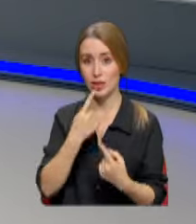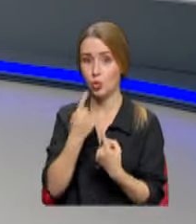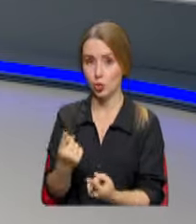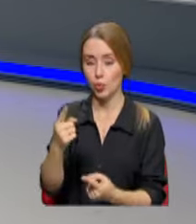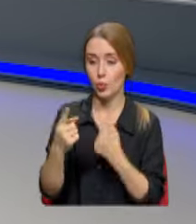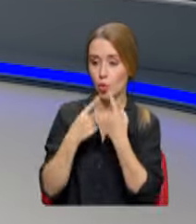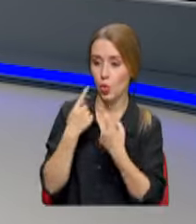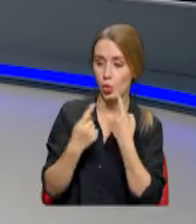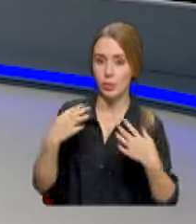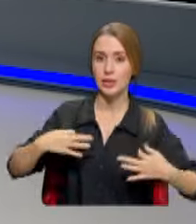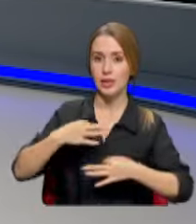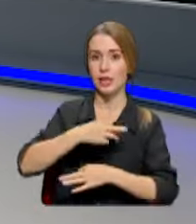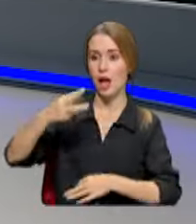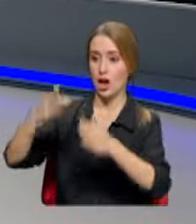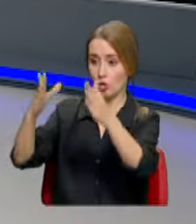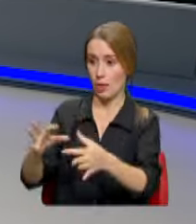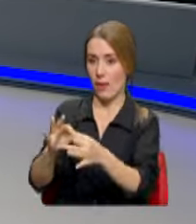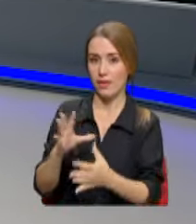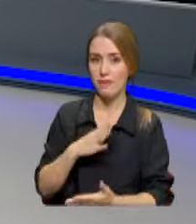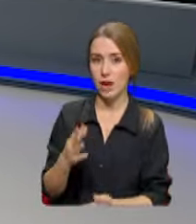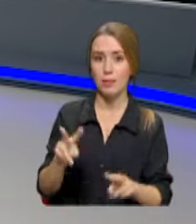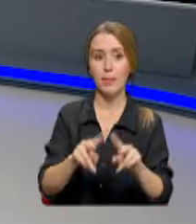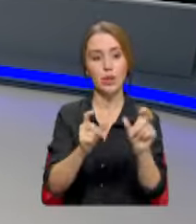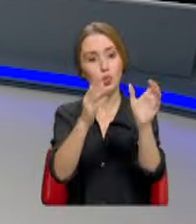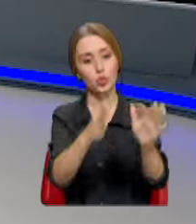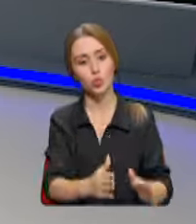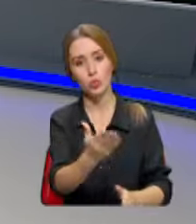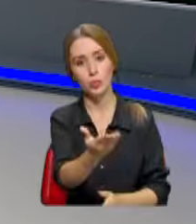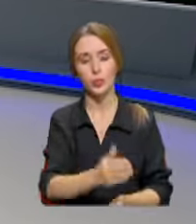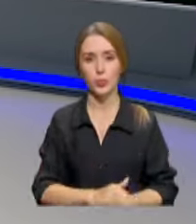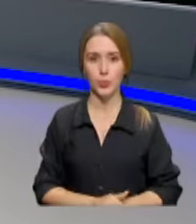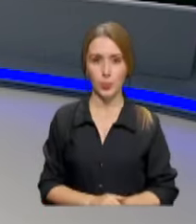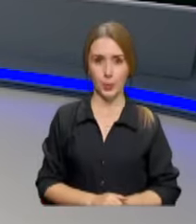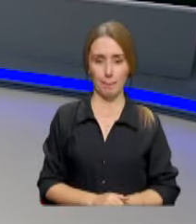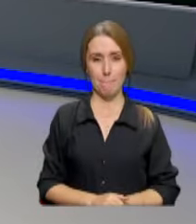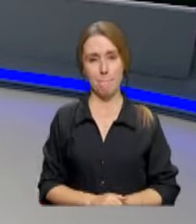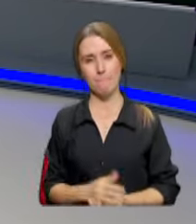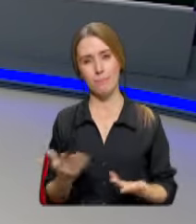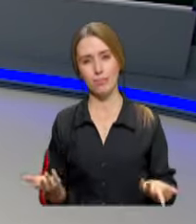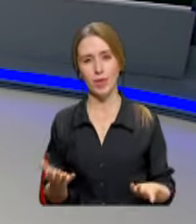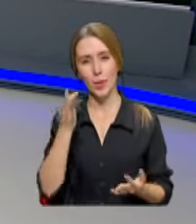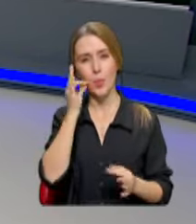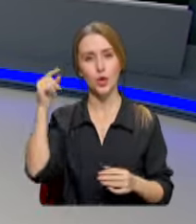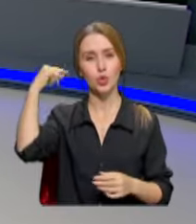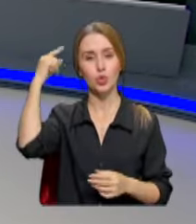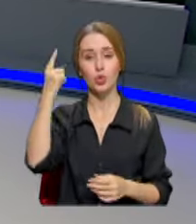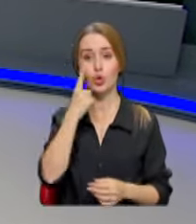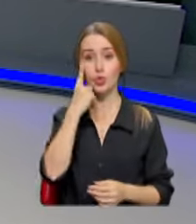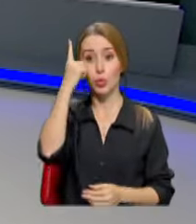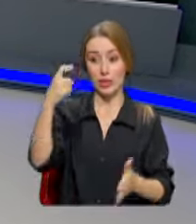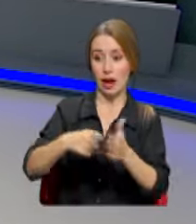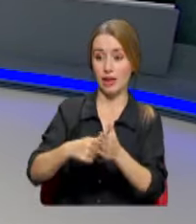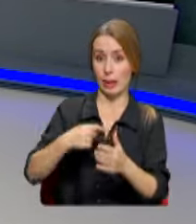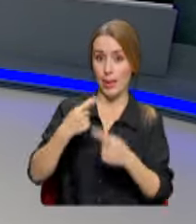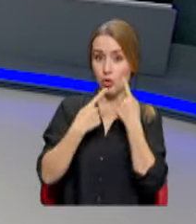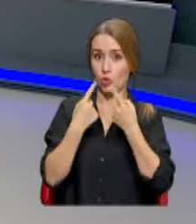bu konuşma Sayın Erdoğan'ı bağlıyor. Mehmet Uçum çıkarken hani öyle bir algıyla çıkıyor. Cumhurbaşkanı adına